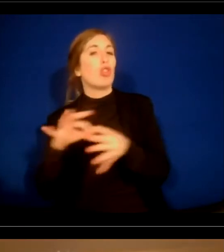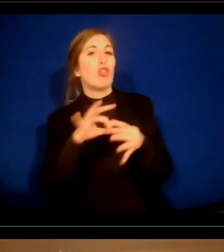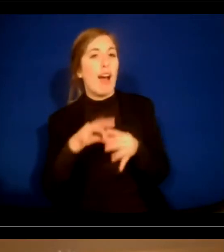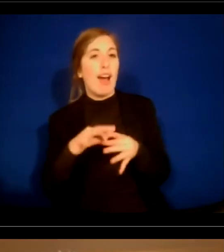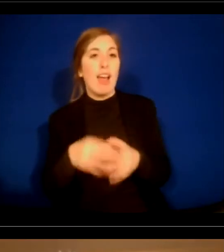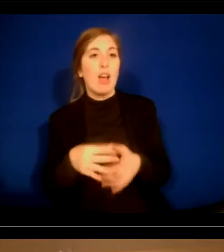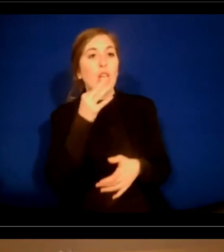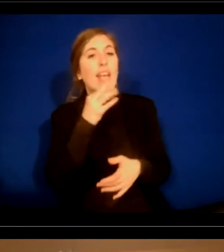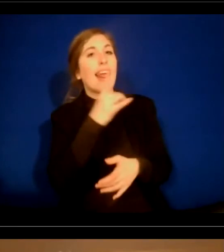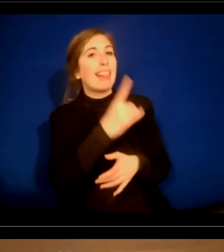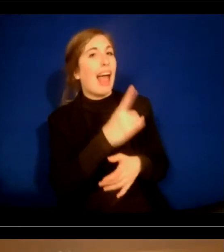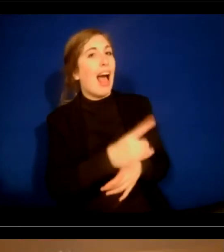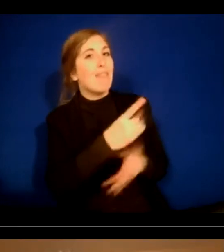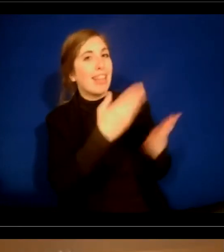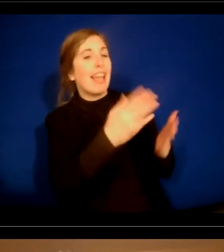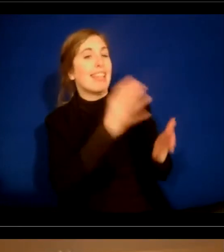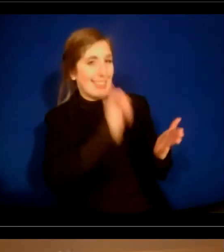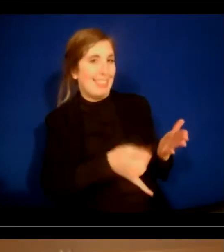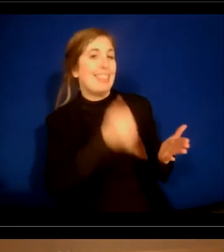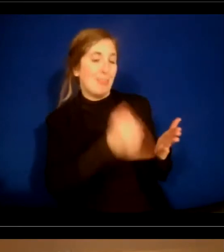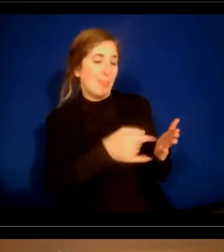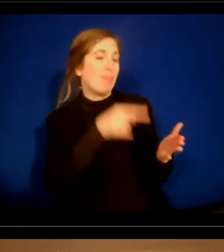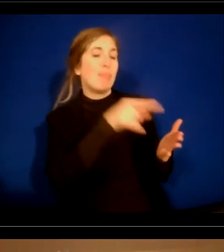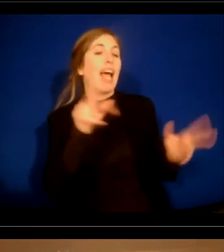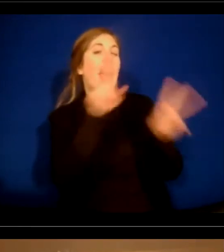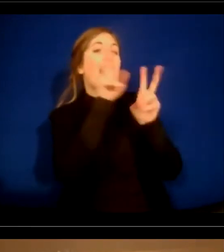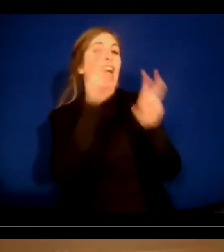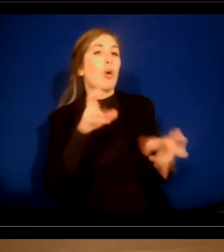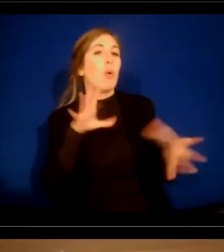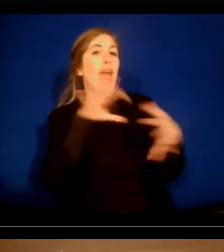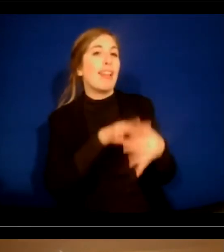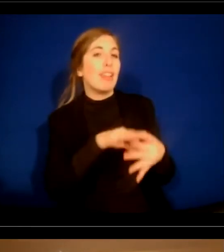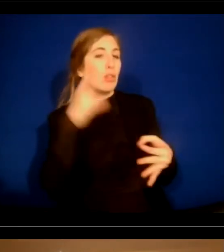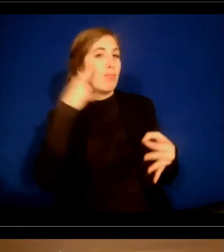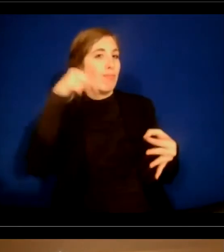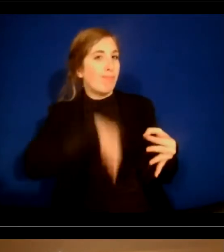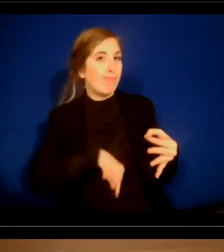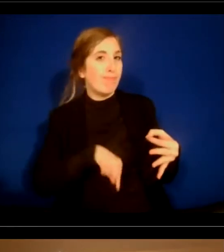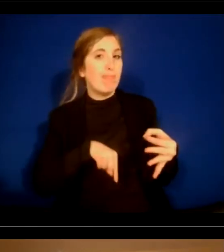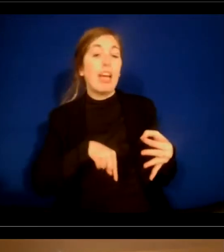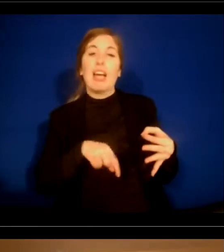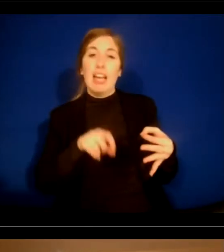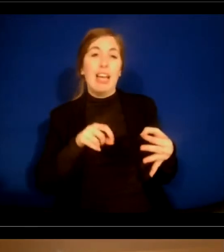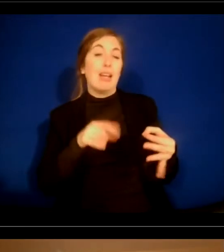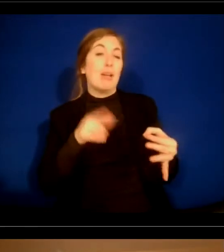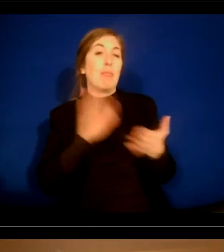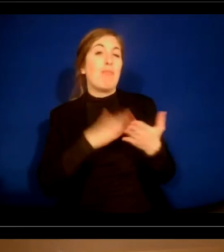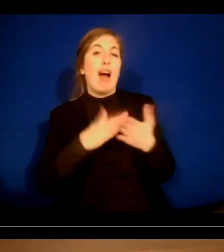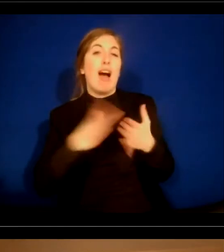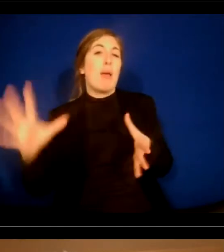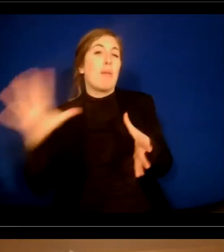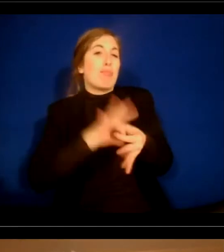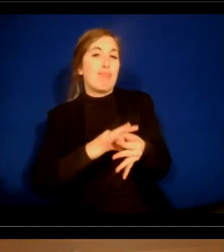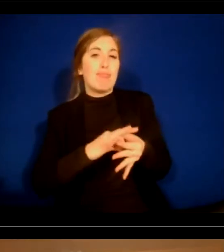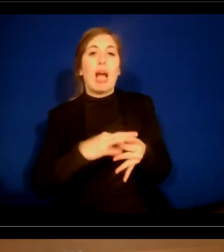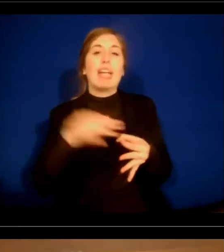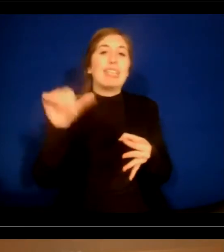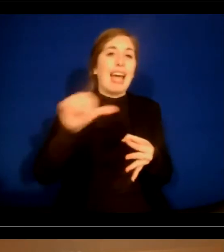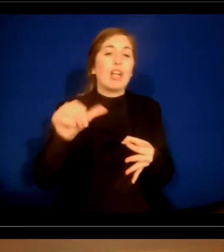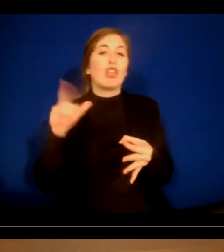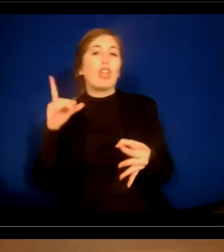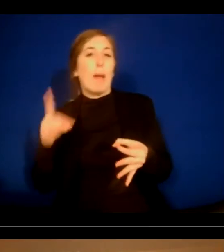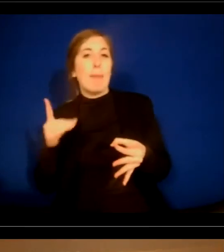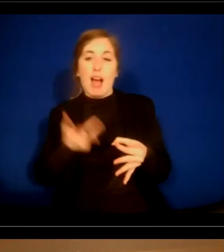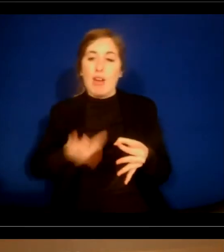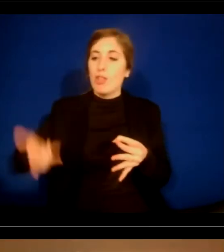il legame che unirà l'intervento mio, immagino, a quello di Sergio e di Damiano. Perché,